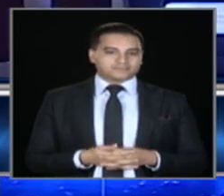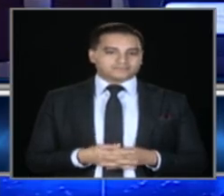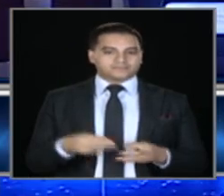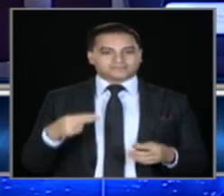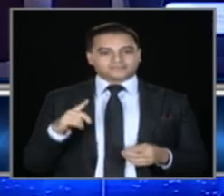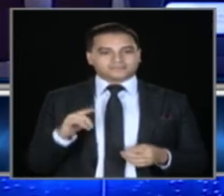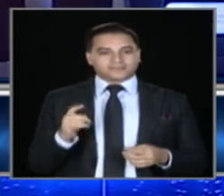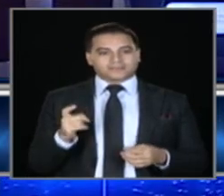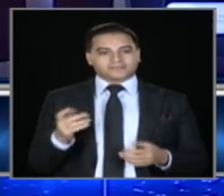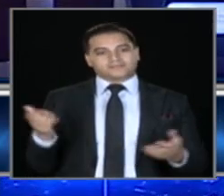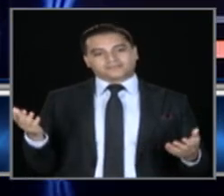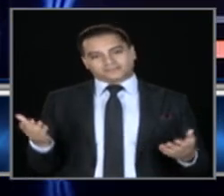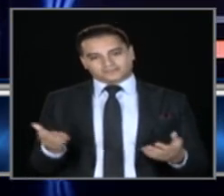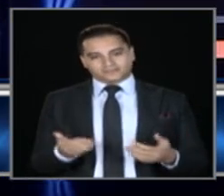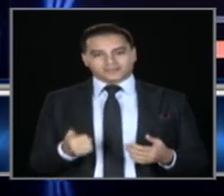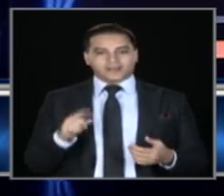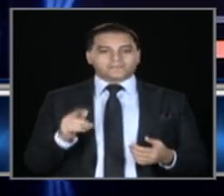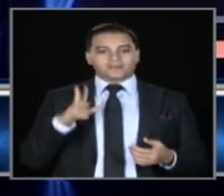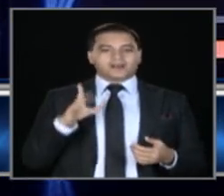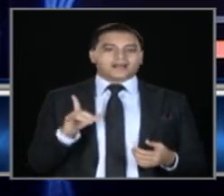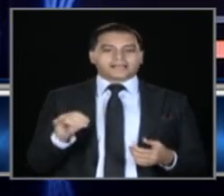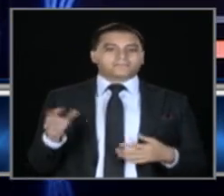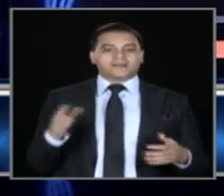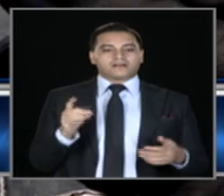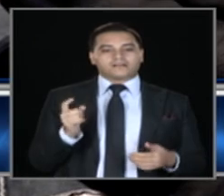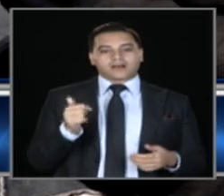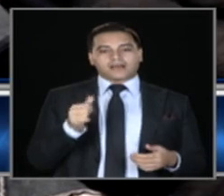عبير. إبراهيم رئيسي. إبراهيم رئيسي